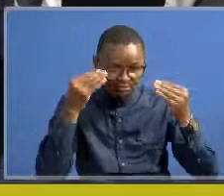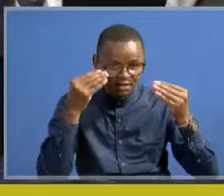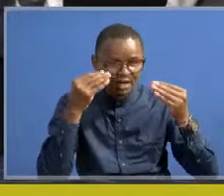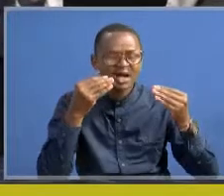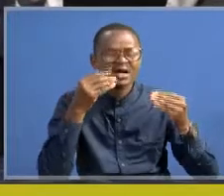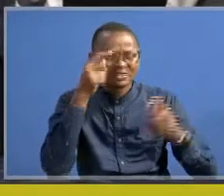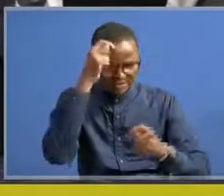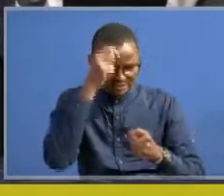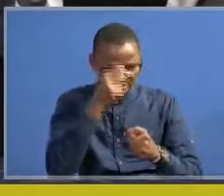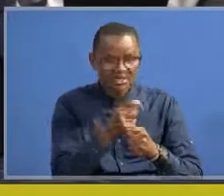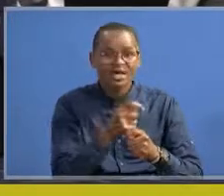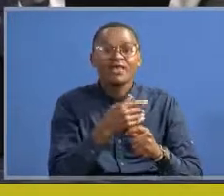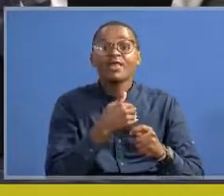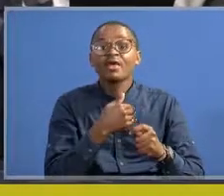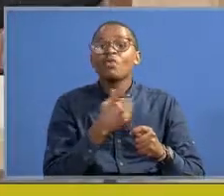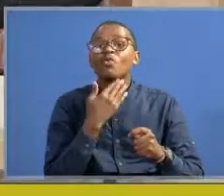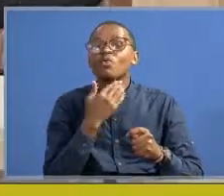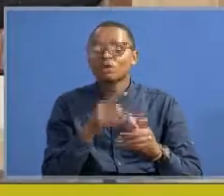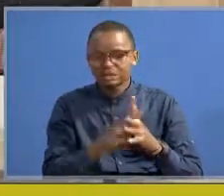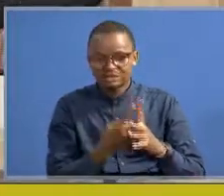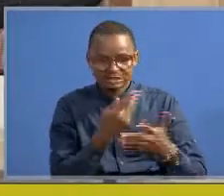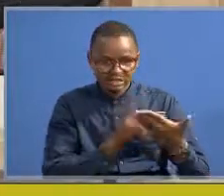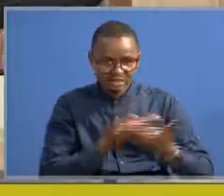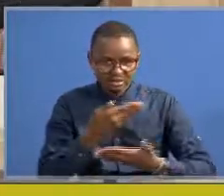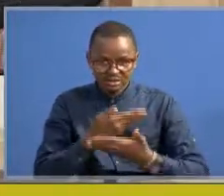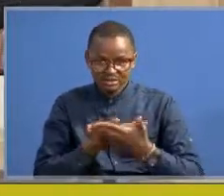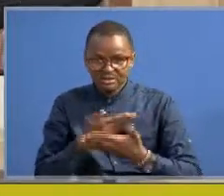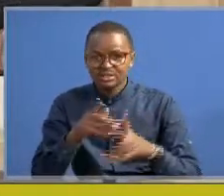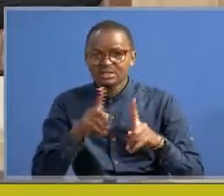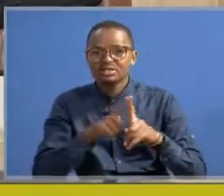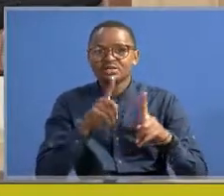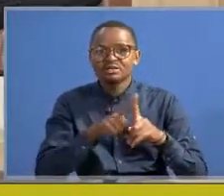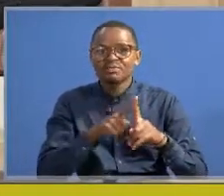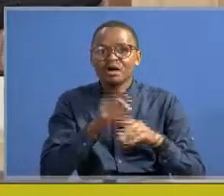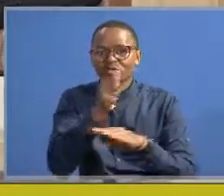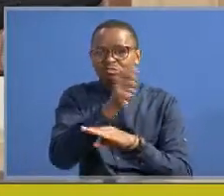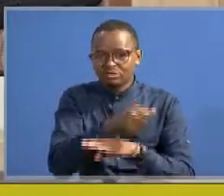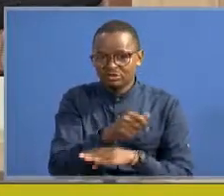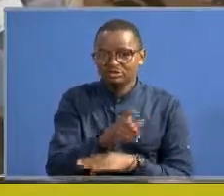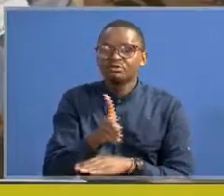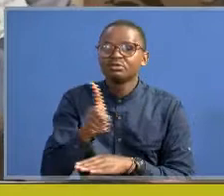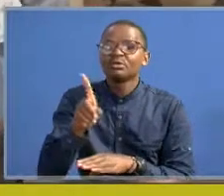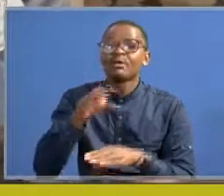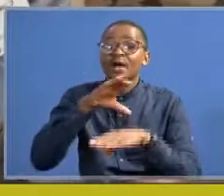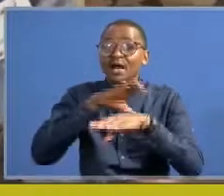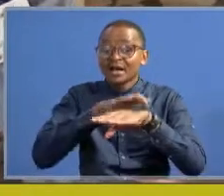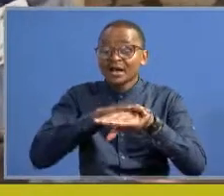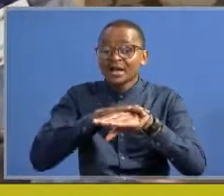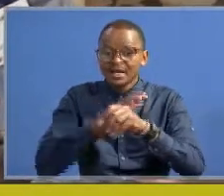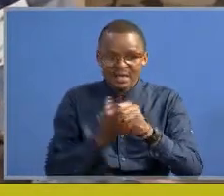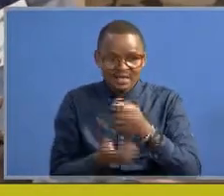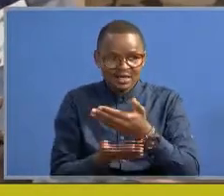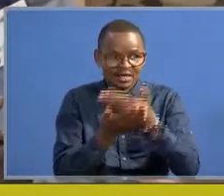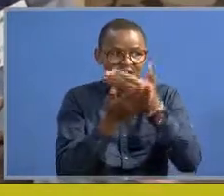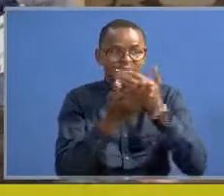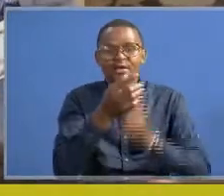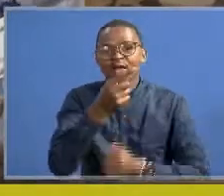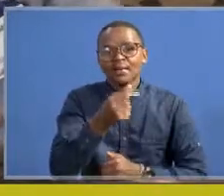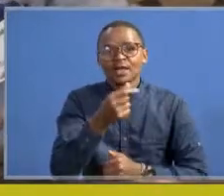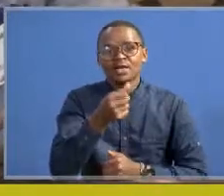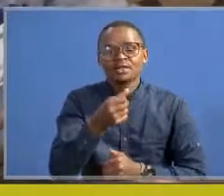imani kuwa vijana wanaonuia kuanzisha biashara na kuyashinda mashindano haya watapata usaidizi wa